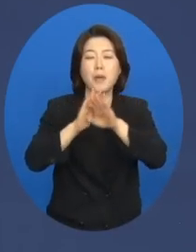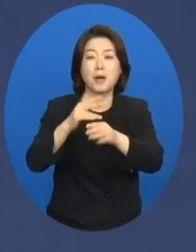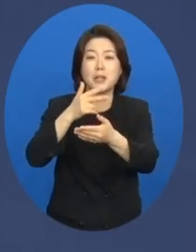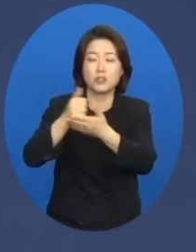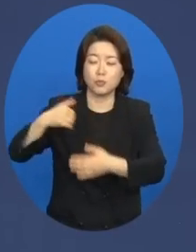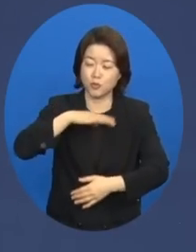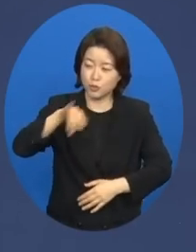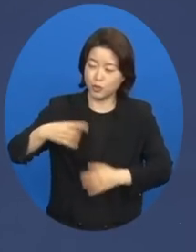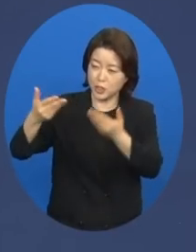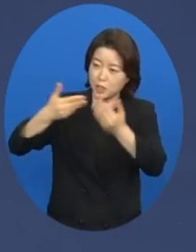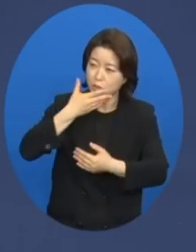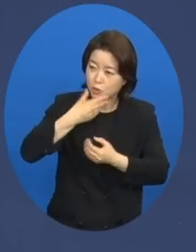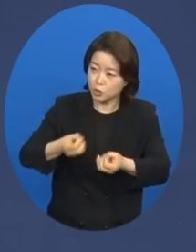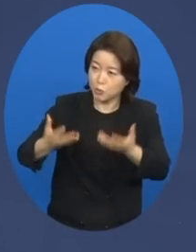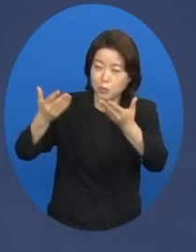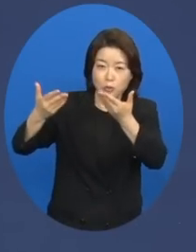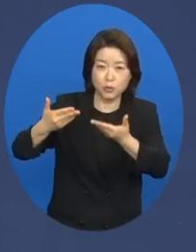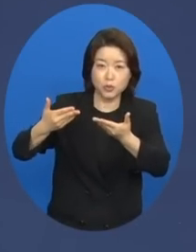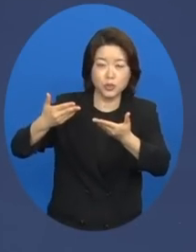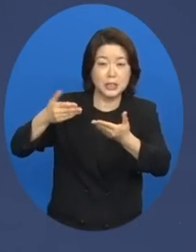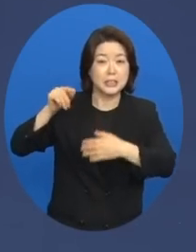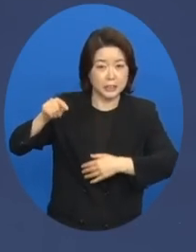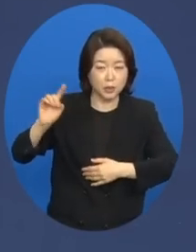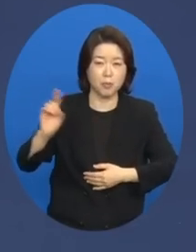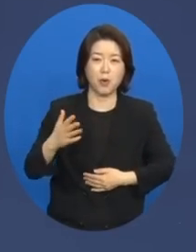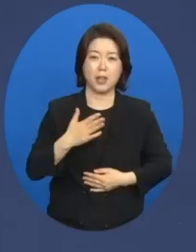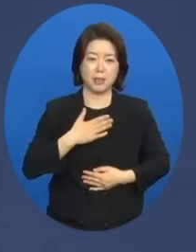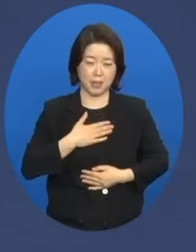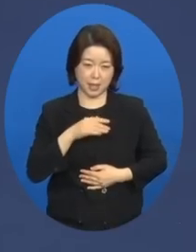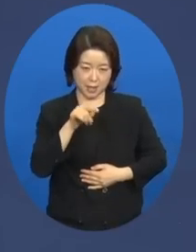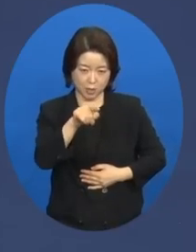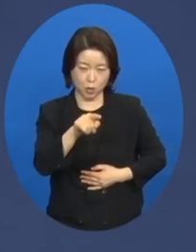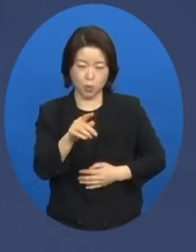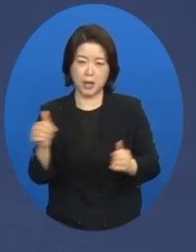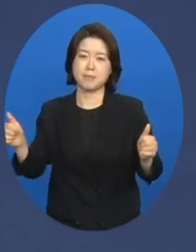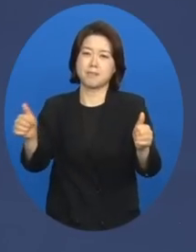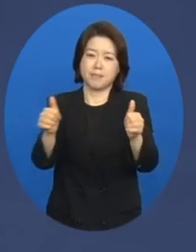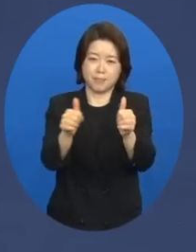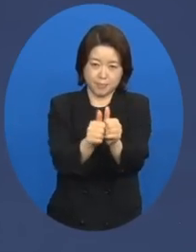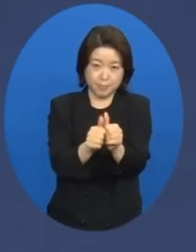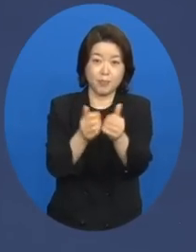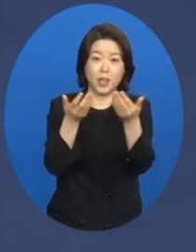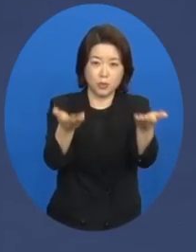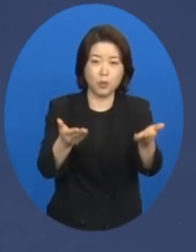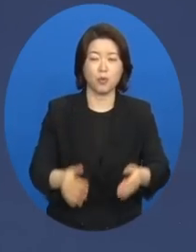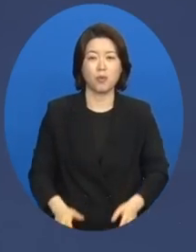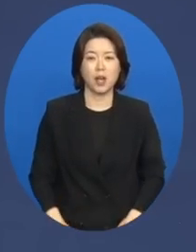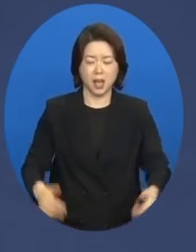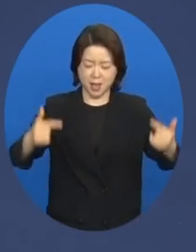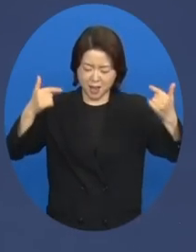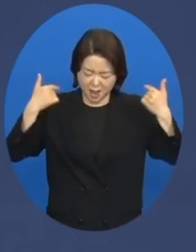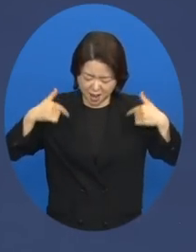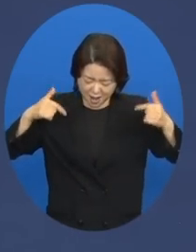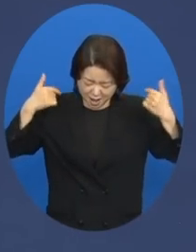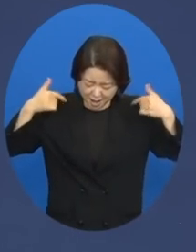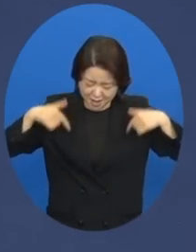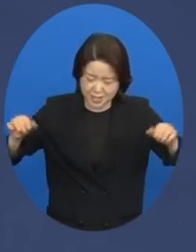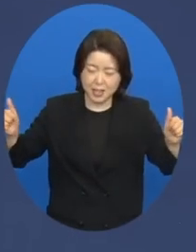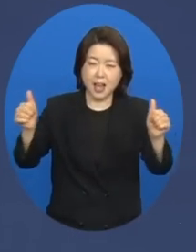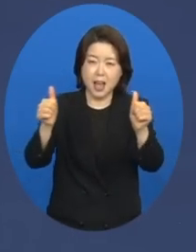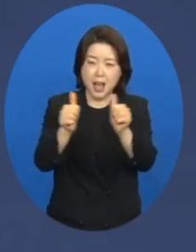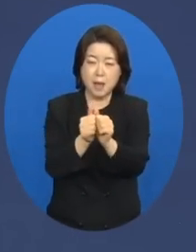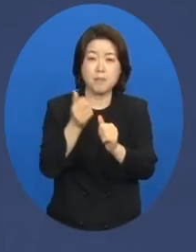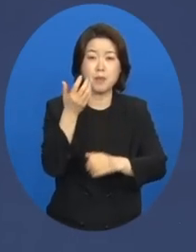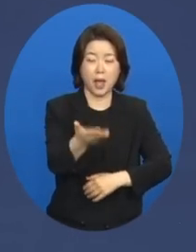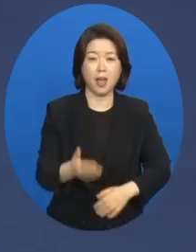주님께서 우리에게 축복으로 주시고자 하는 내가 너와 함께 하리라. 항상 함께